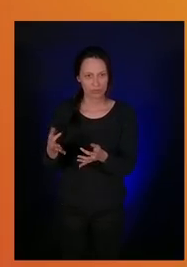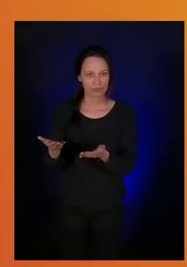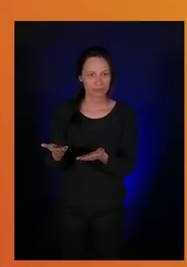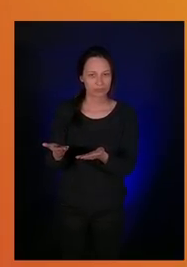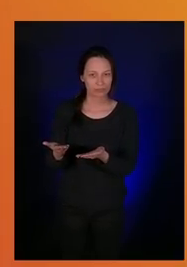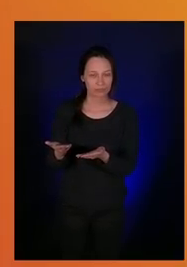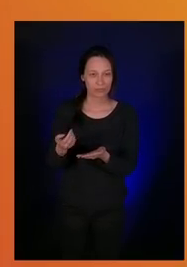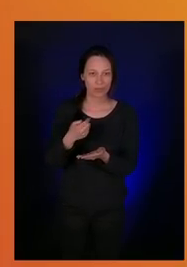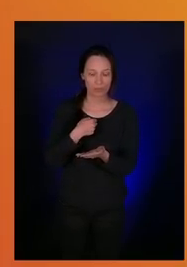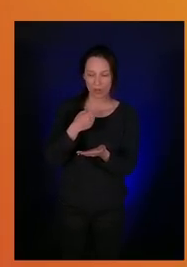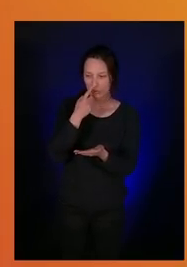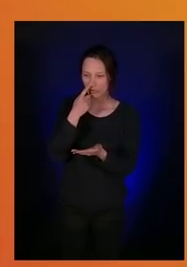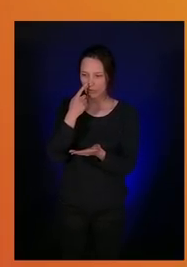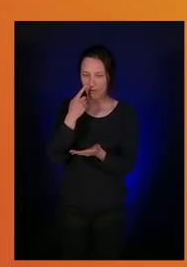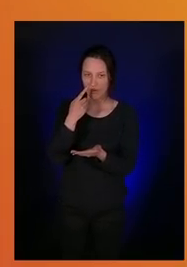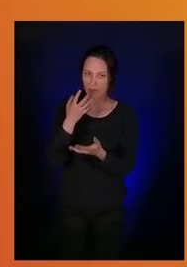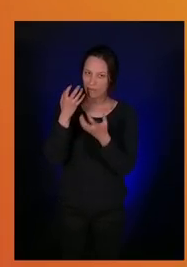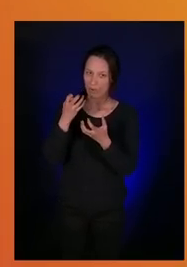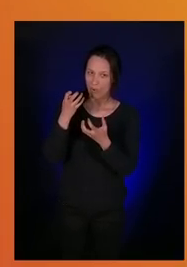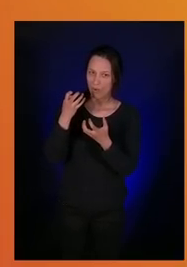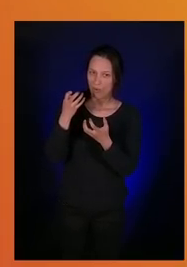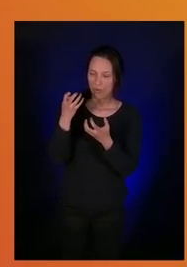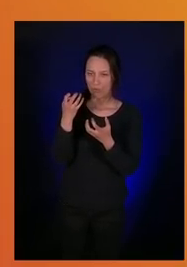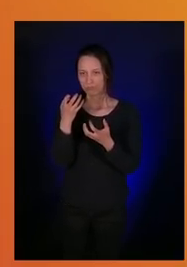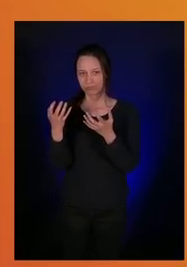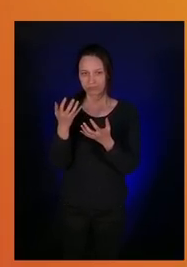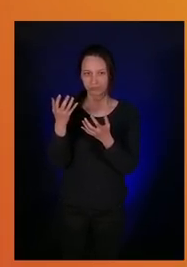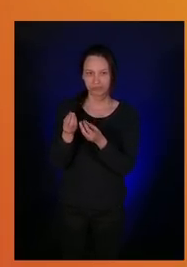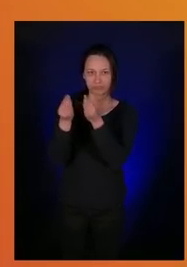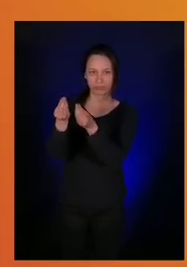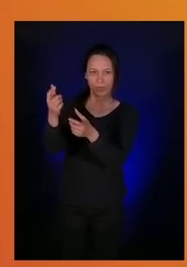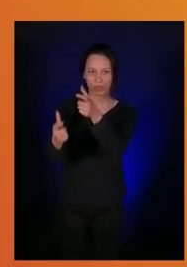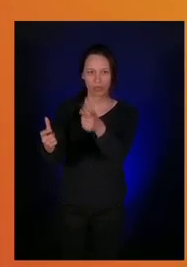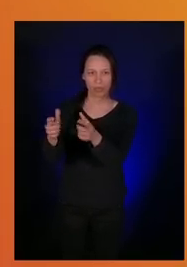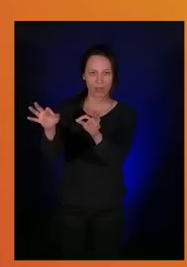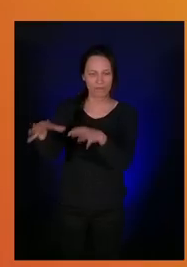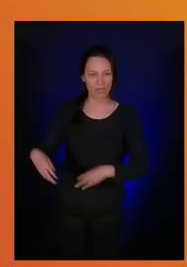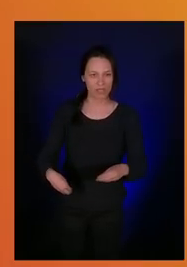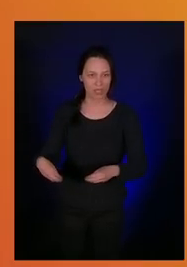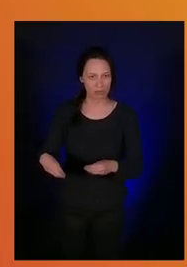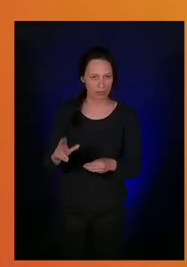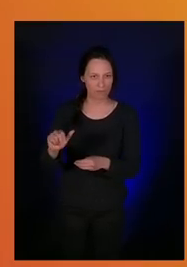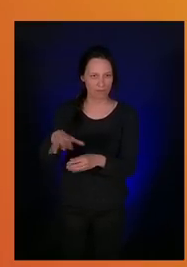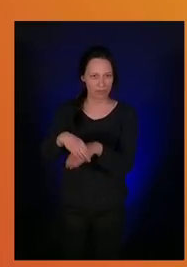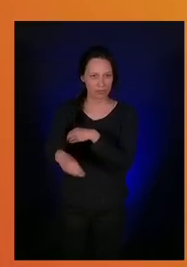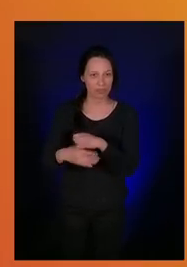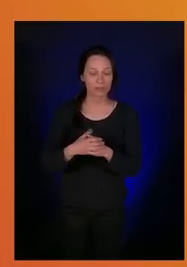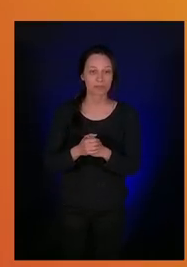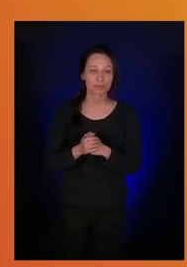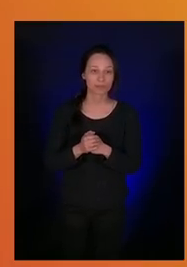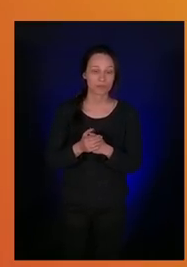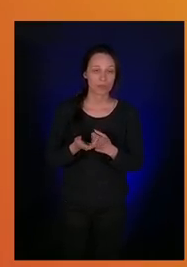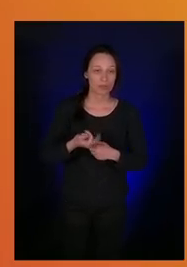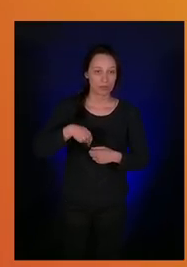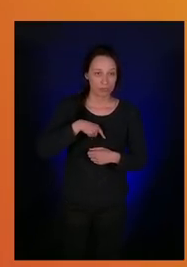envers la direction confédérale sortante. En partie parce que, sans qu'il y ait aucune dispute entre nous, il y a le